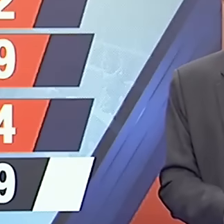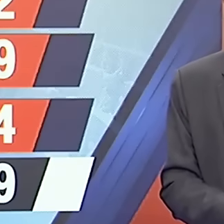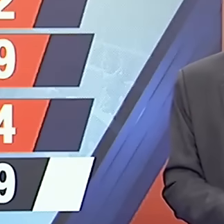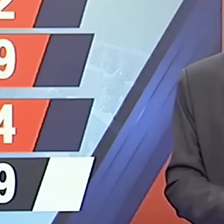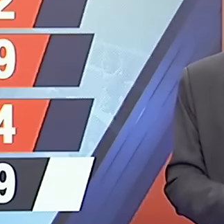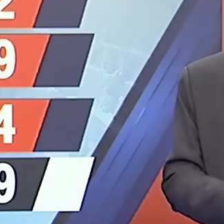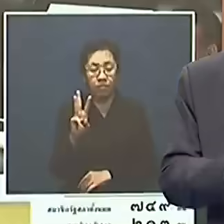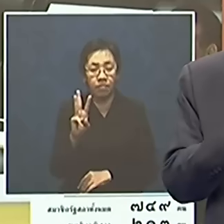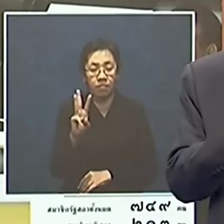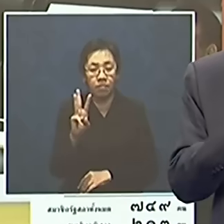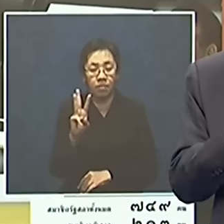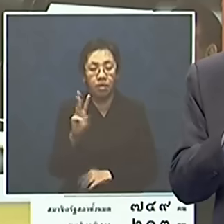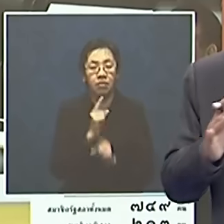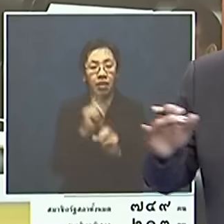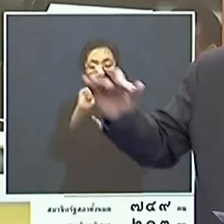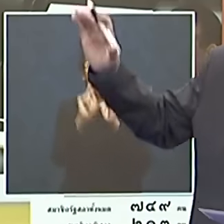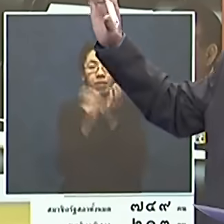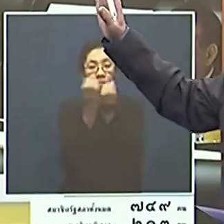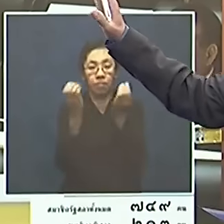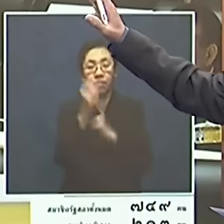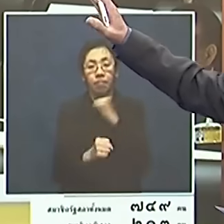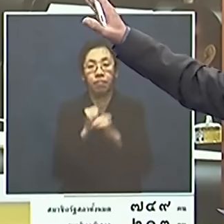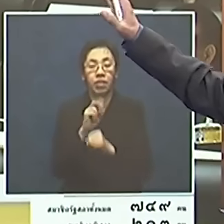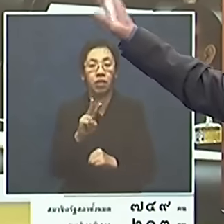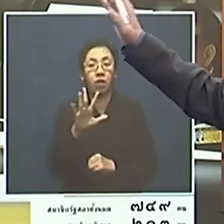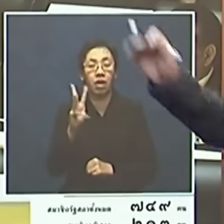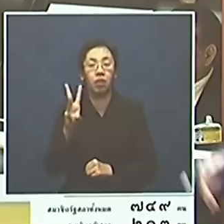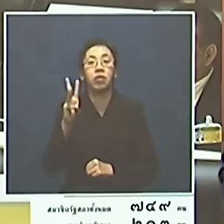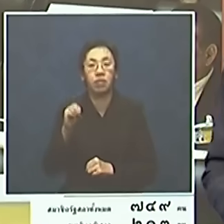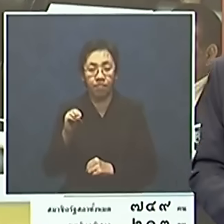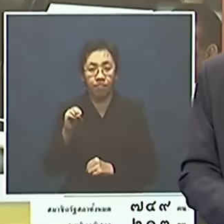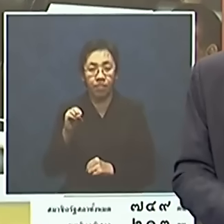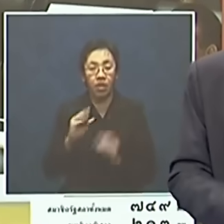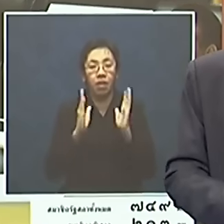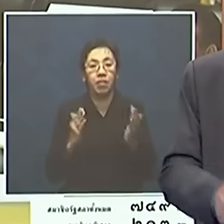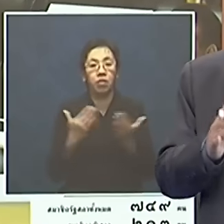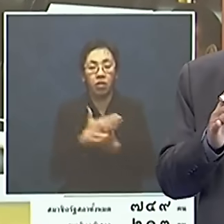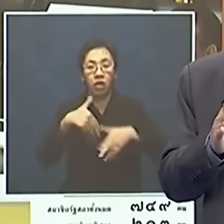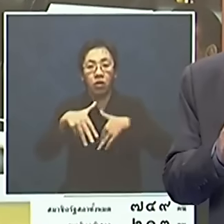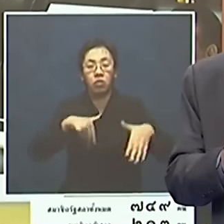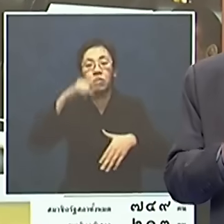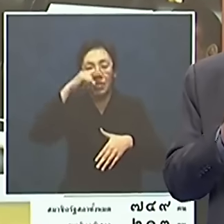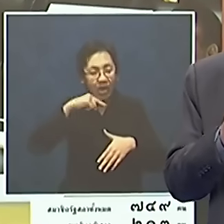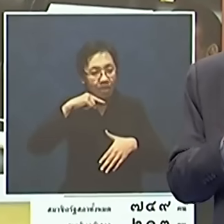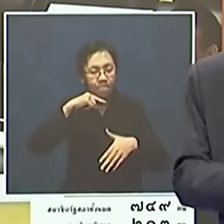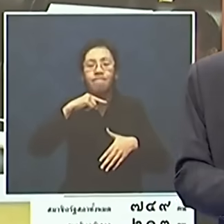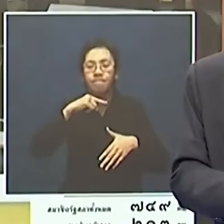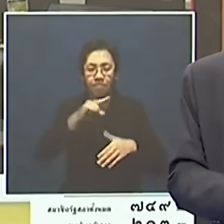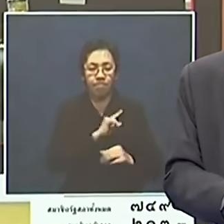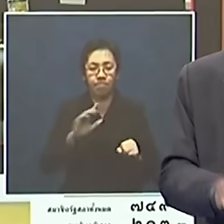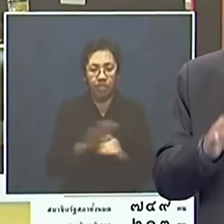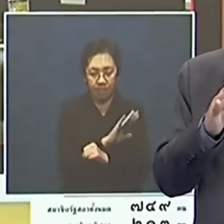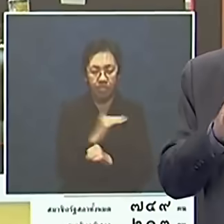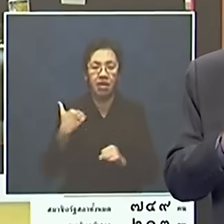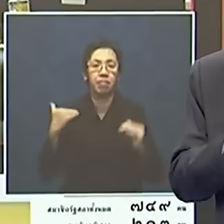ในช่วงที่ผ่านมานะครับและฉายภาพเห็นชัดเจนมากก็คือในการอภิปรายเมื่อวานนี้ครับเรื่องการพิจารณานะครับญัตติ